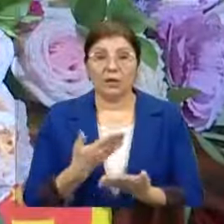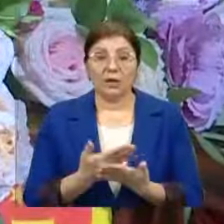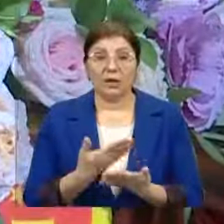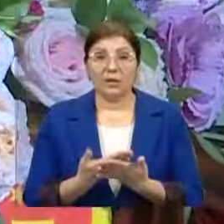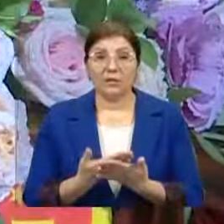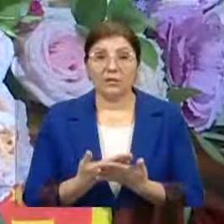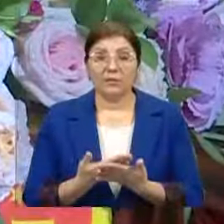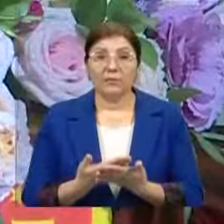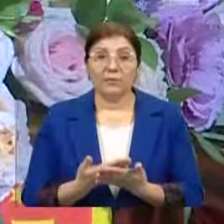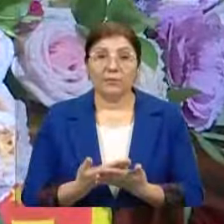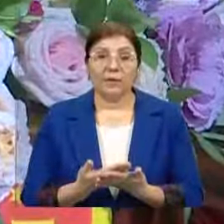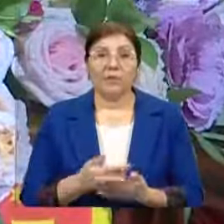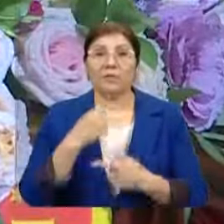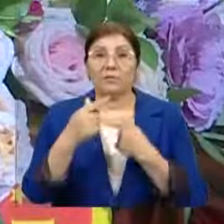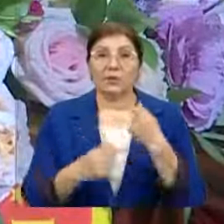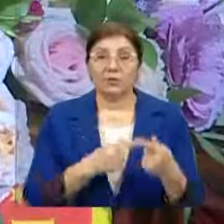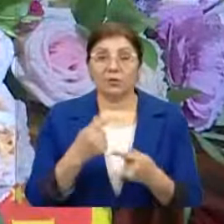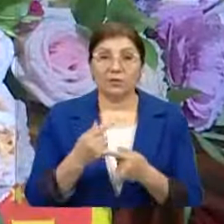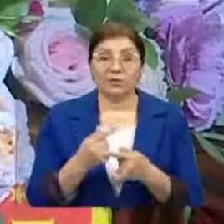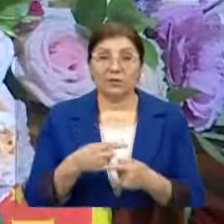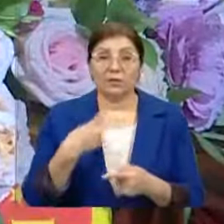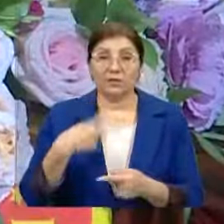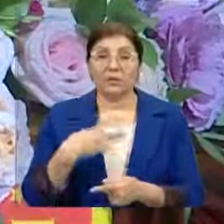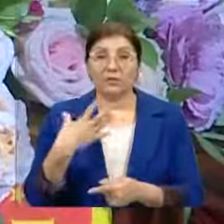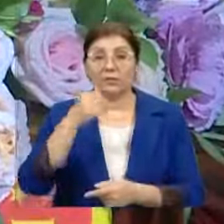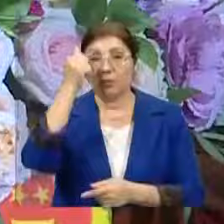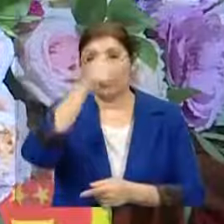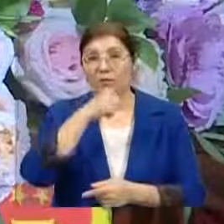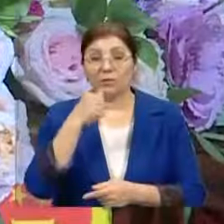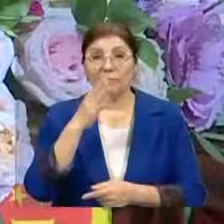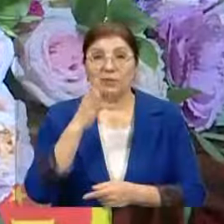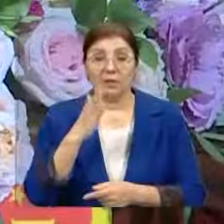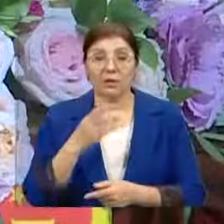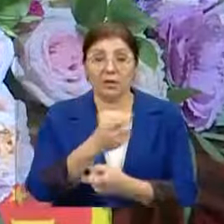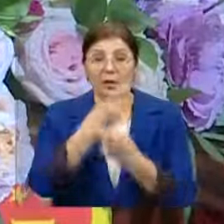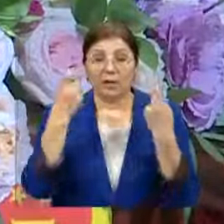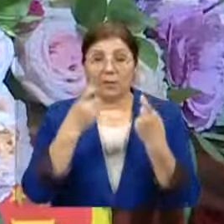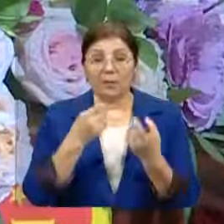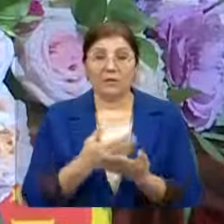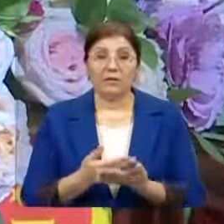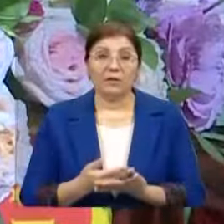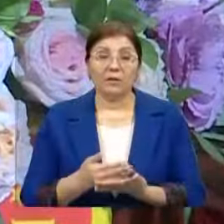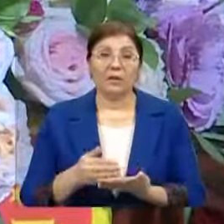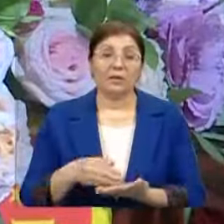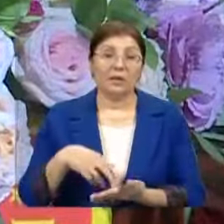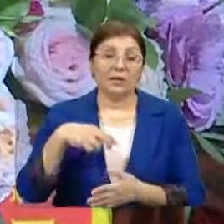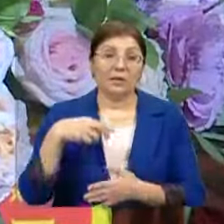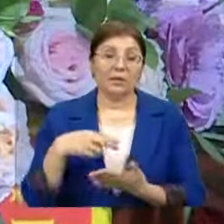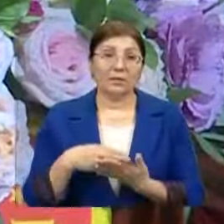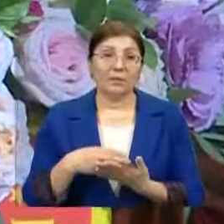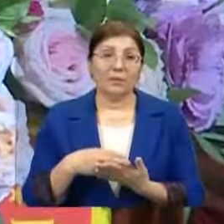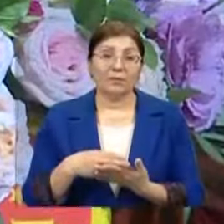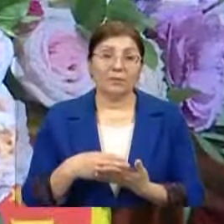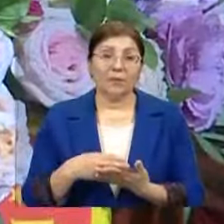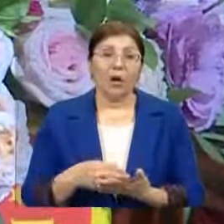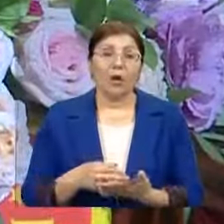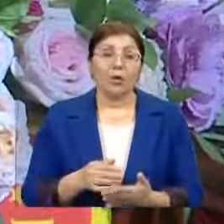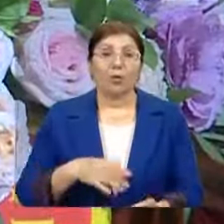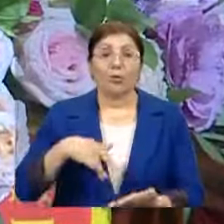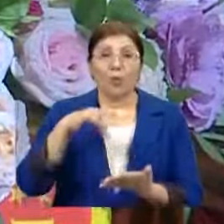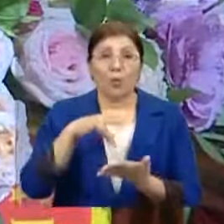учесть, что следующий, 2025 год, был объявлен главным государством, годом китайского